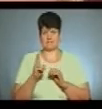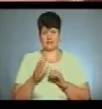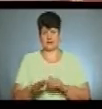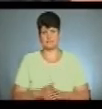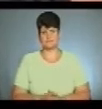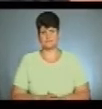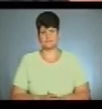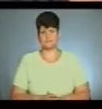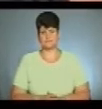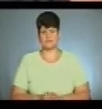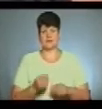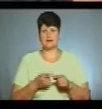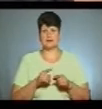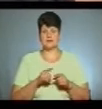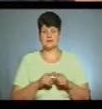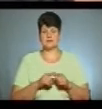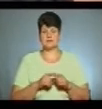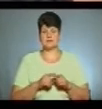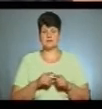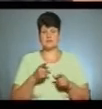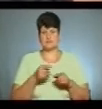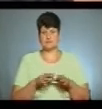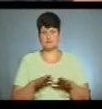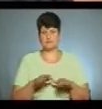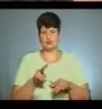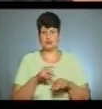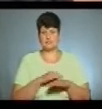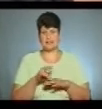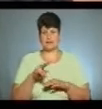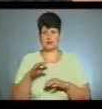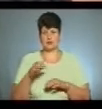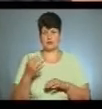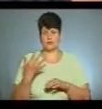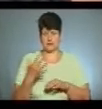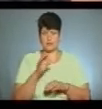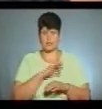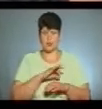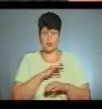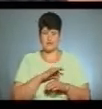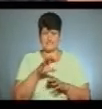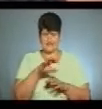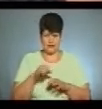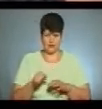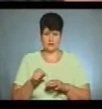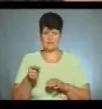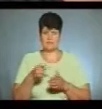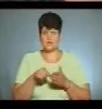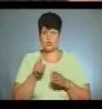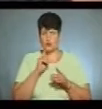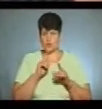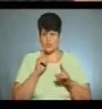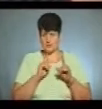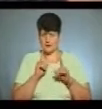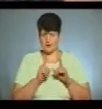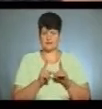634,3 м². Стягнути з Тернопільської міської ради вулиця Листопадова, 5, на користь Тернопільської обласної ради Грушевського, 8,